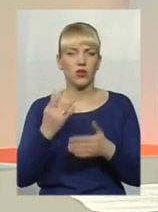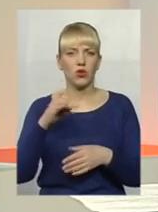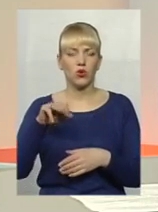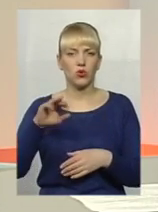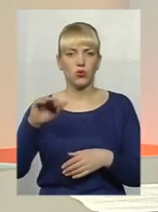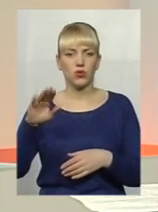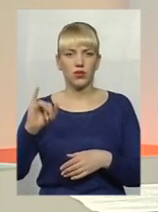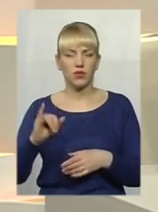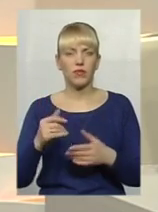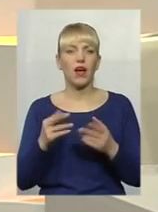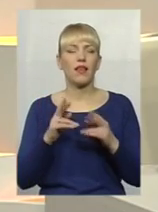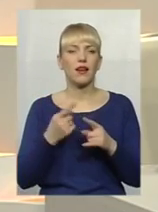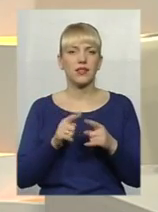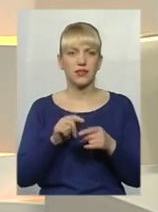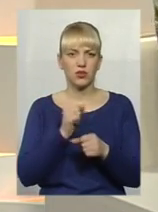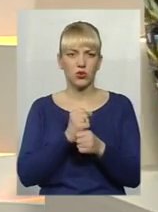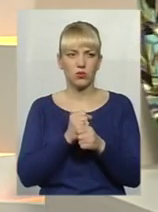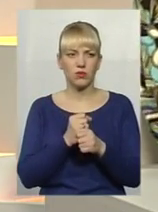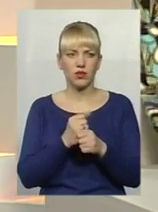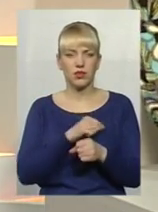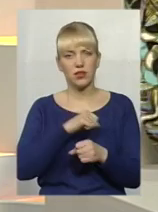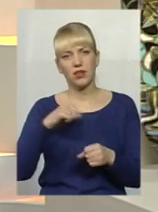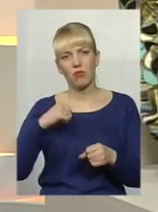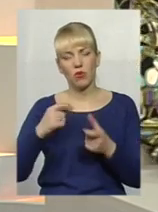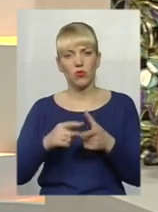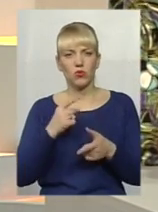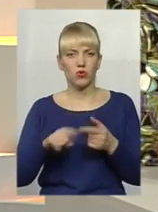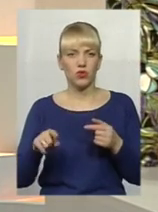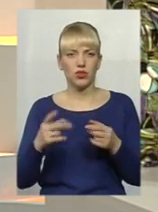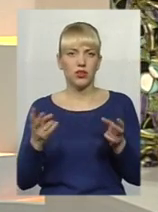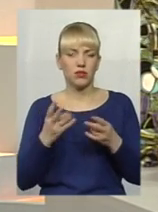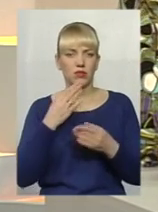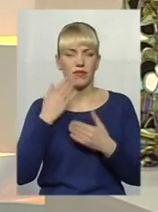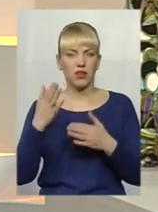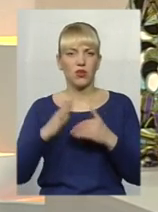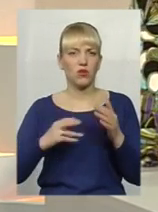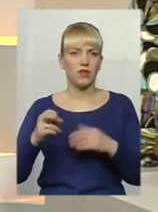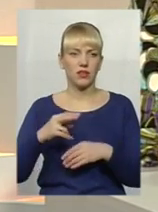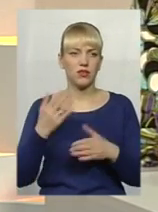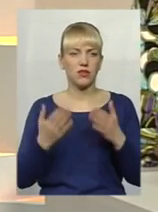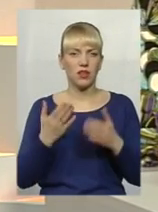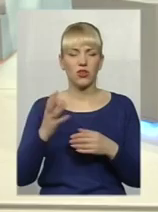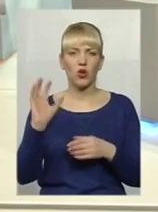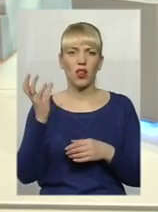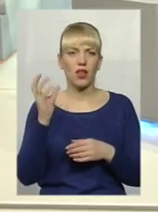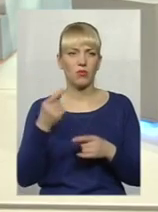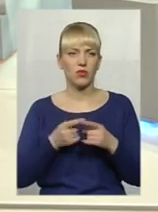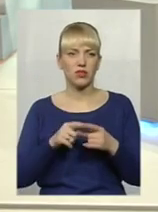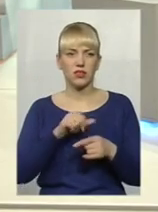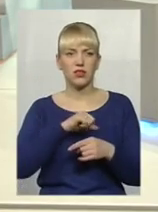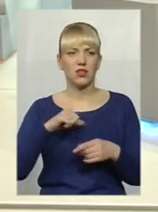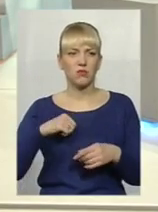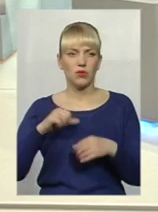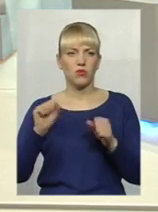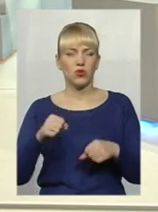парів ртуті. Це можна зробити в власне, самотужки, чи необхідно звертатися до фахівців? Ні, ну якщо лампочка, це звичайно самотужки, в